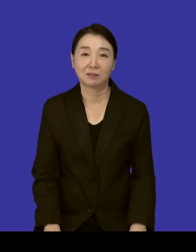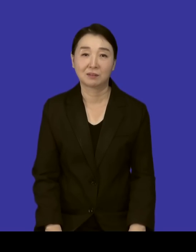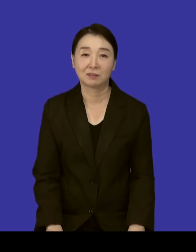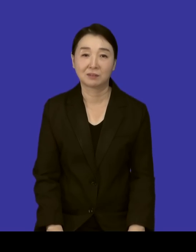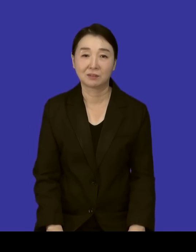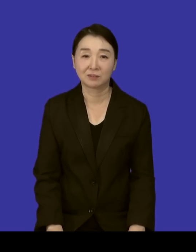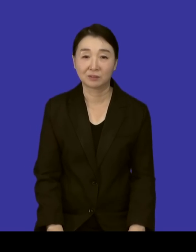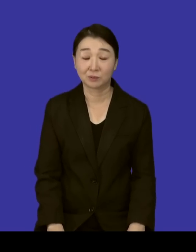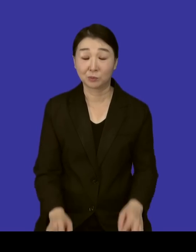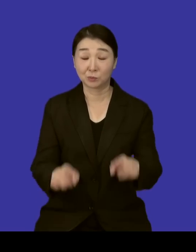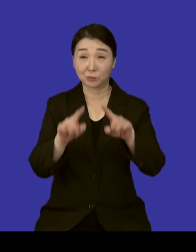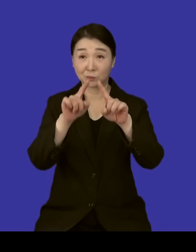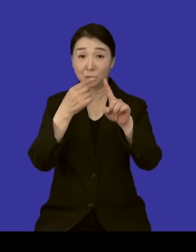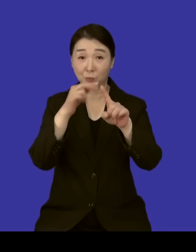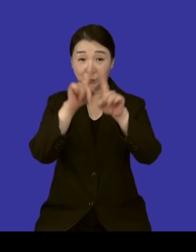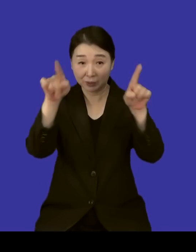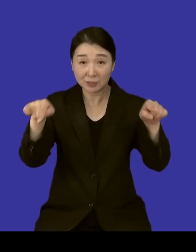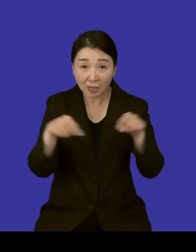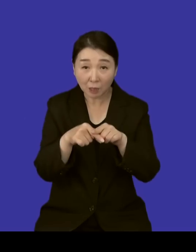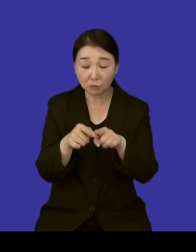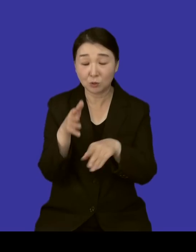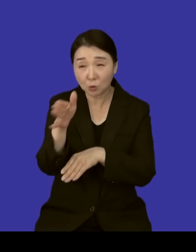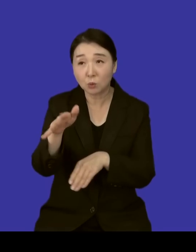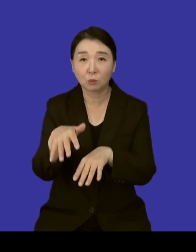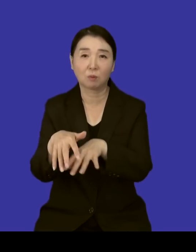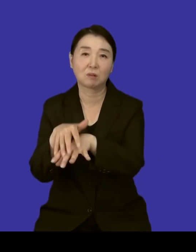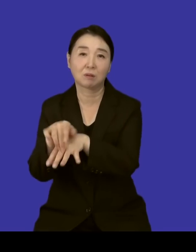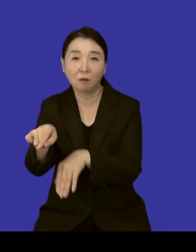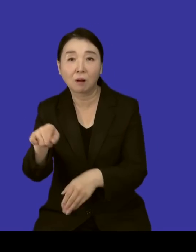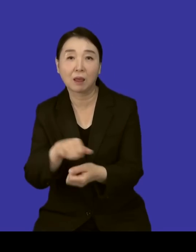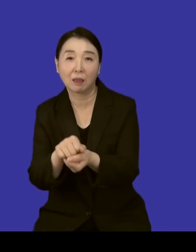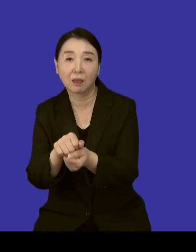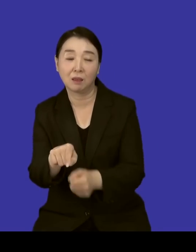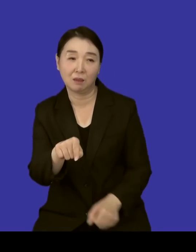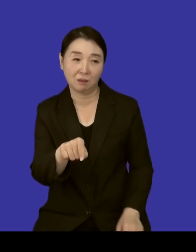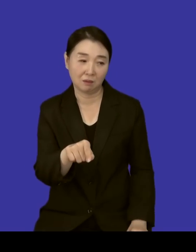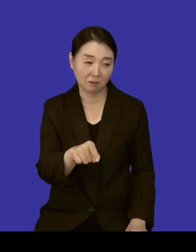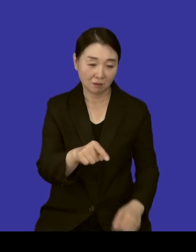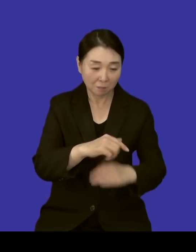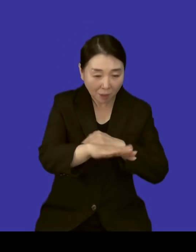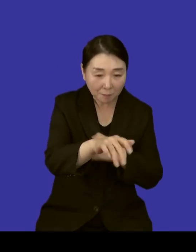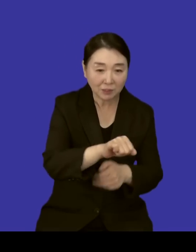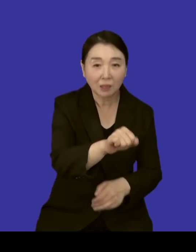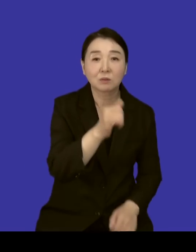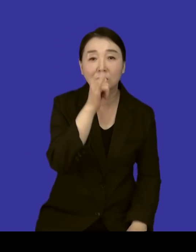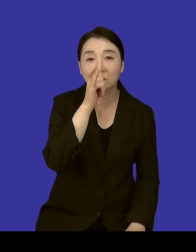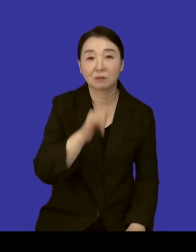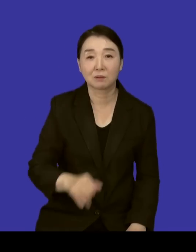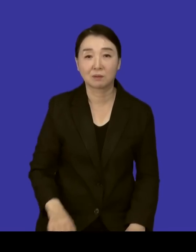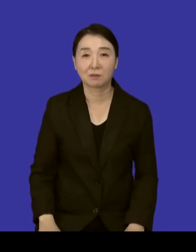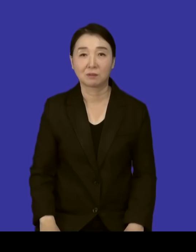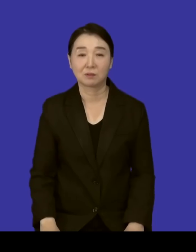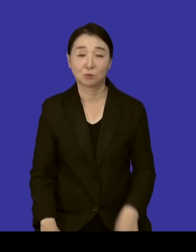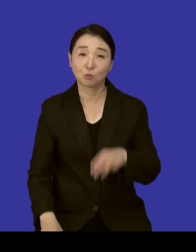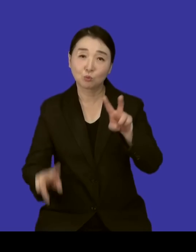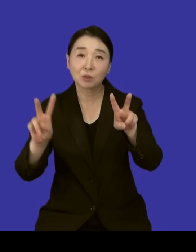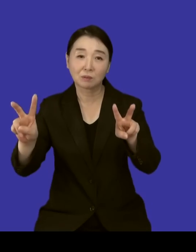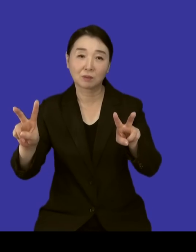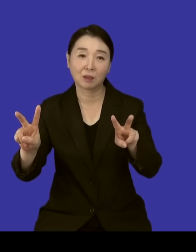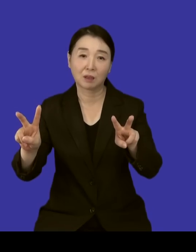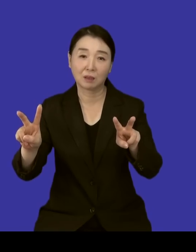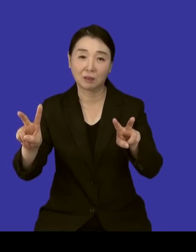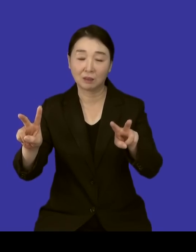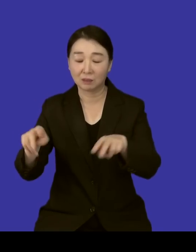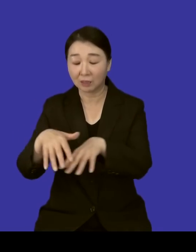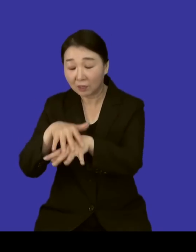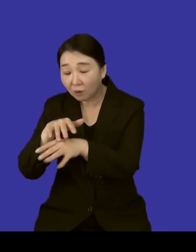이제 창문 방바닥 걸레가 있고 창문 걸레가 그렇겠죠. 있고. 도자기 닦는 거 다르고 있고, 걸레 함지가 2개씩. 그러니까 아주 다들 걸레